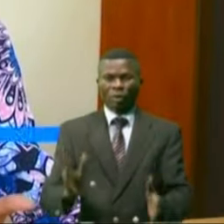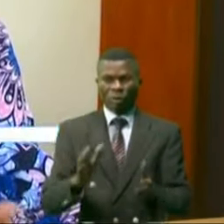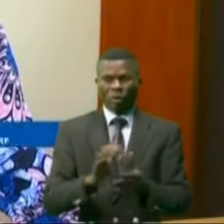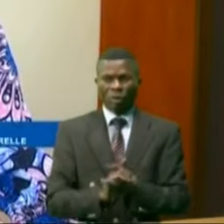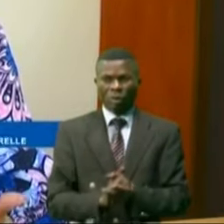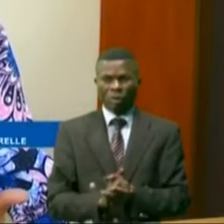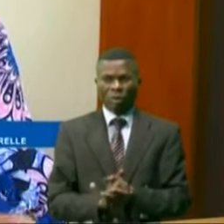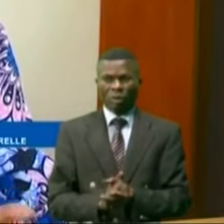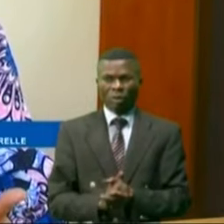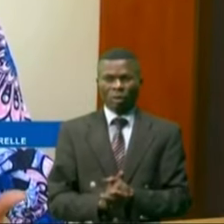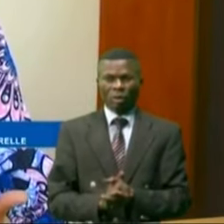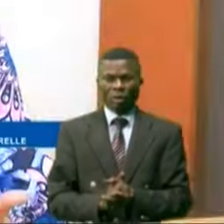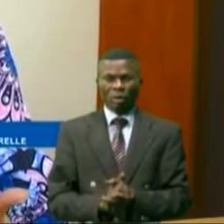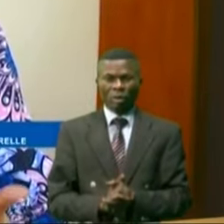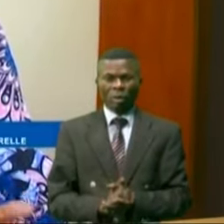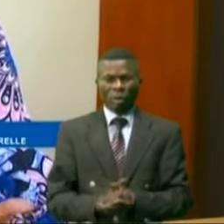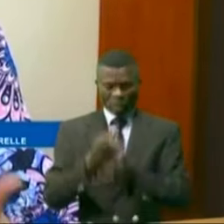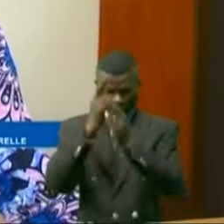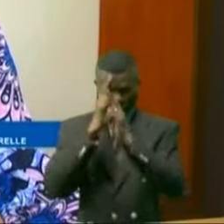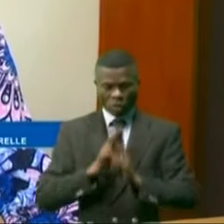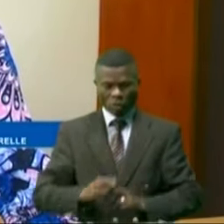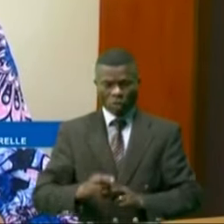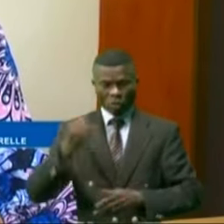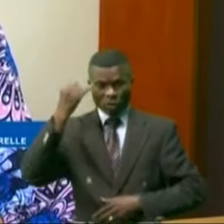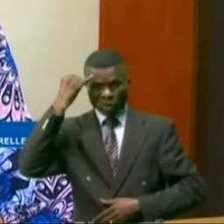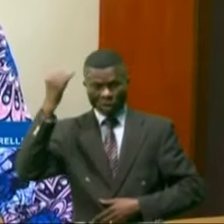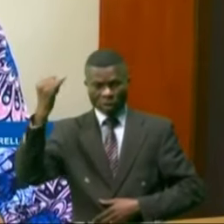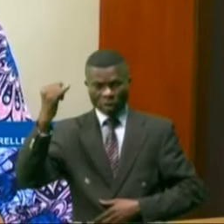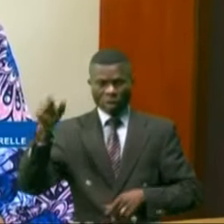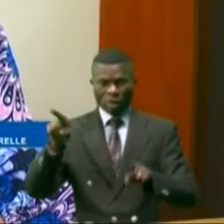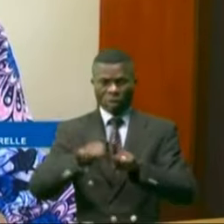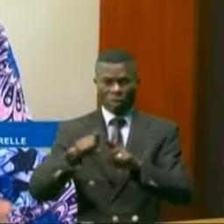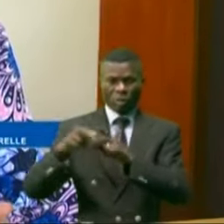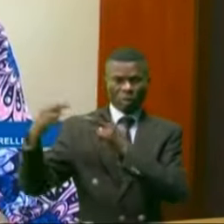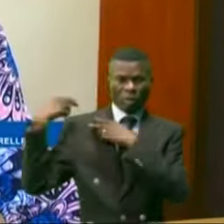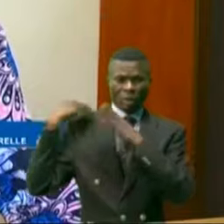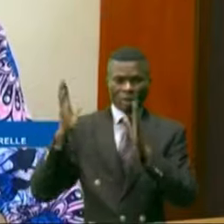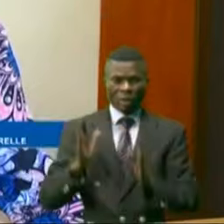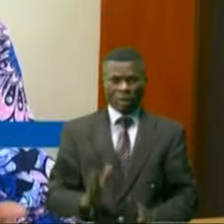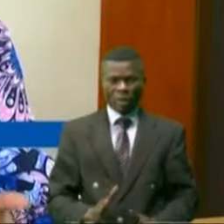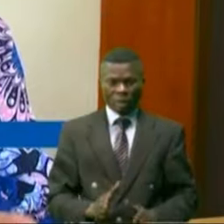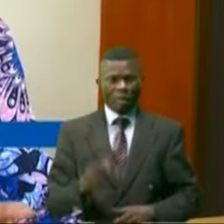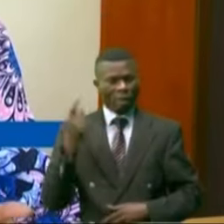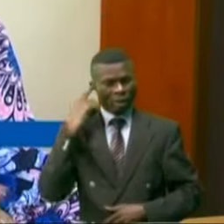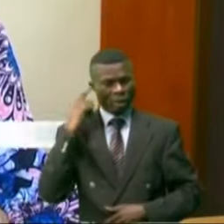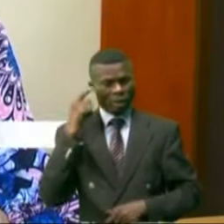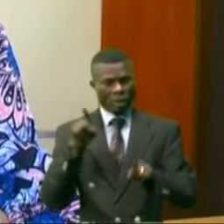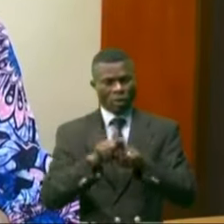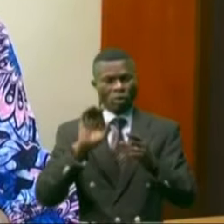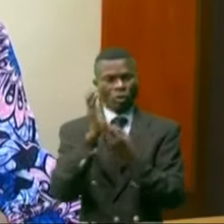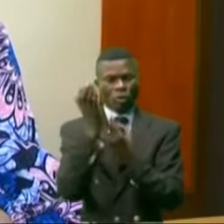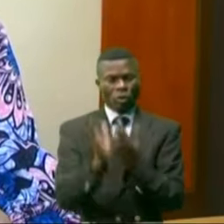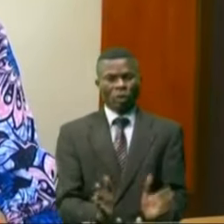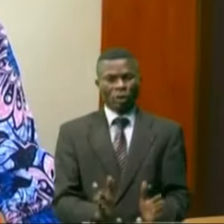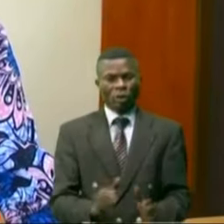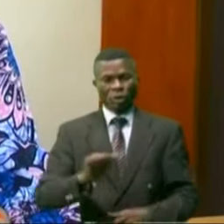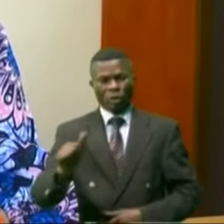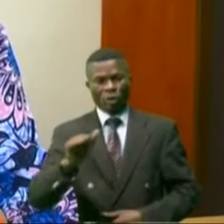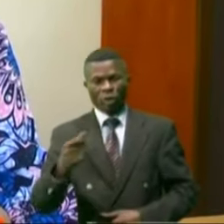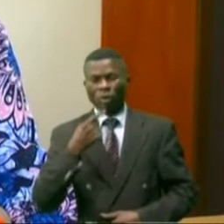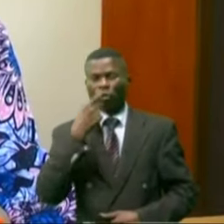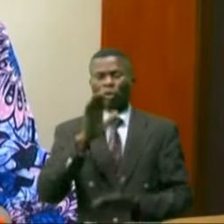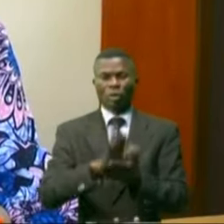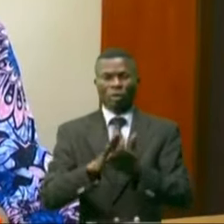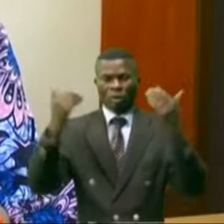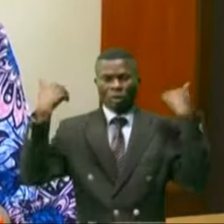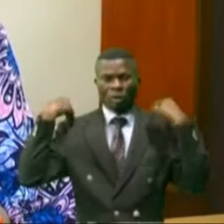sa grandeur, son humanisme et son sens, justement, son sens d'écoute en tant que culturelle elle-même. Et nous remercions le